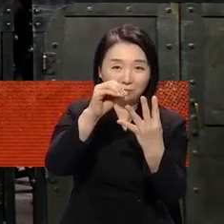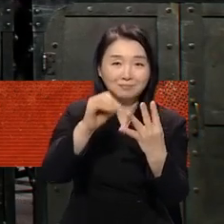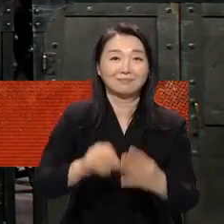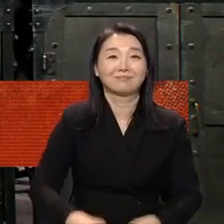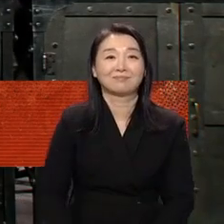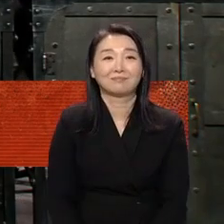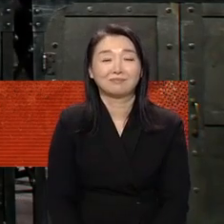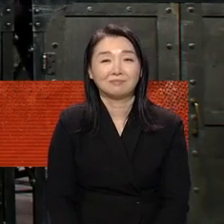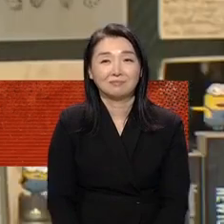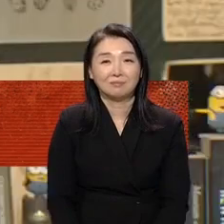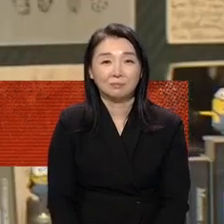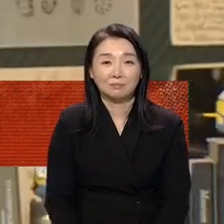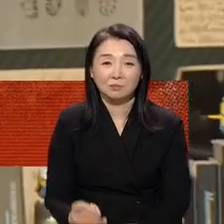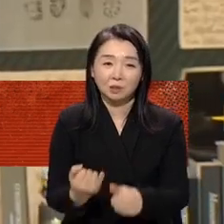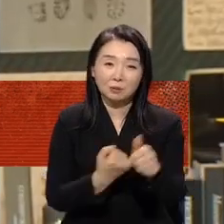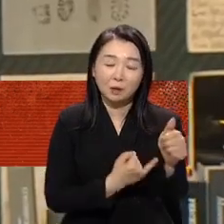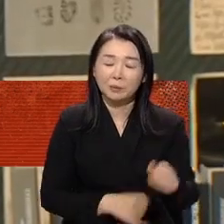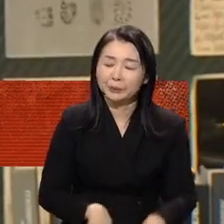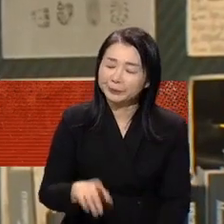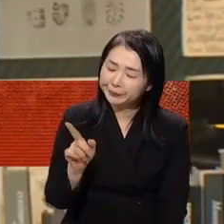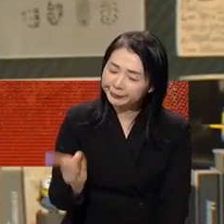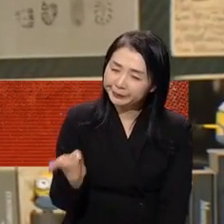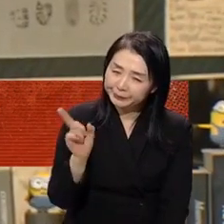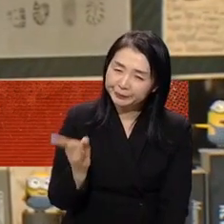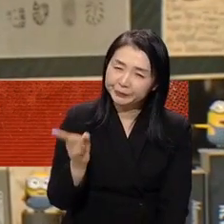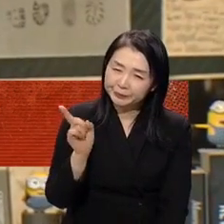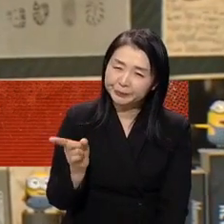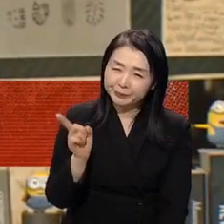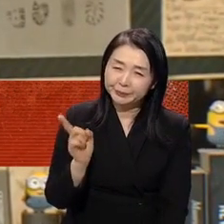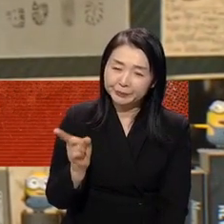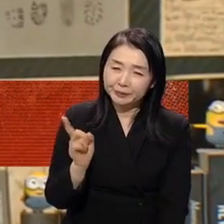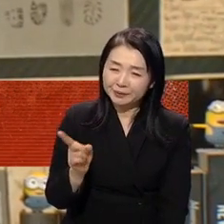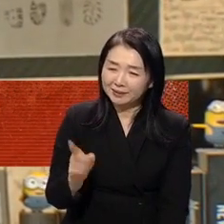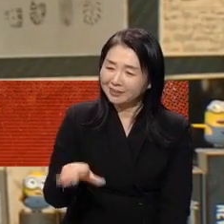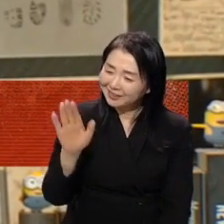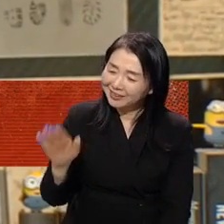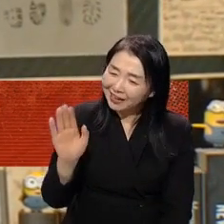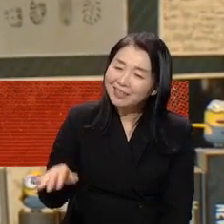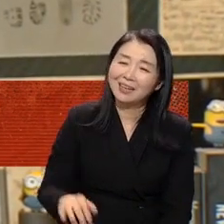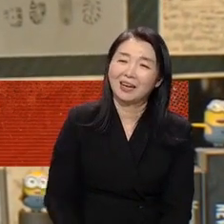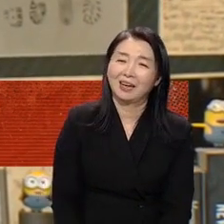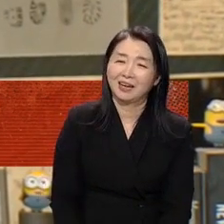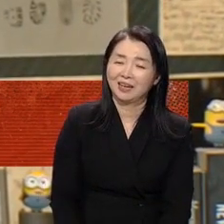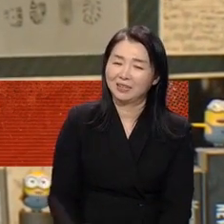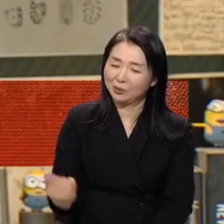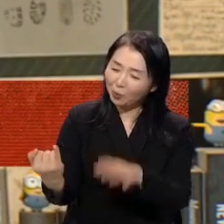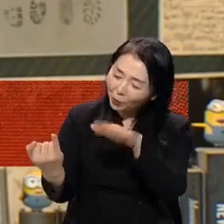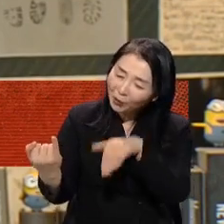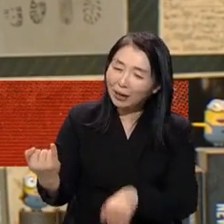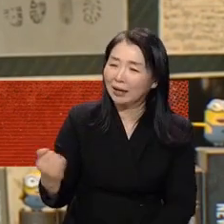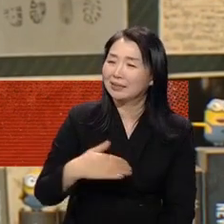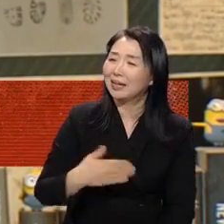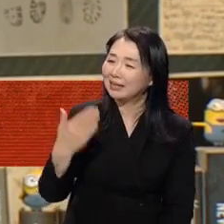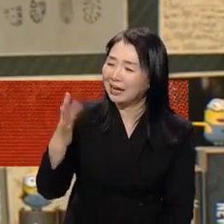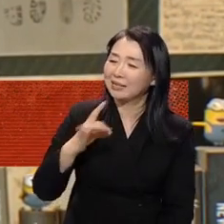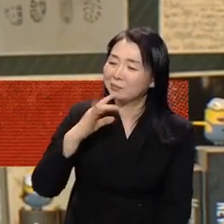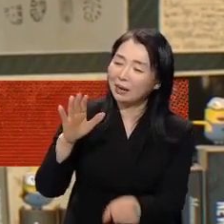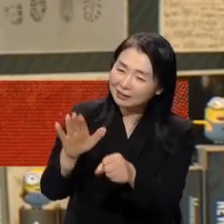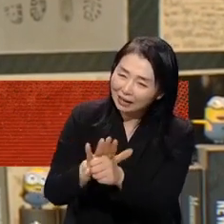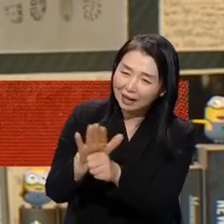다음 남편입니다이 사람 정말 자기야 자연아 여보야 나 당신밖에